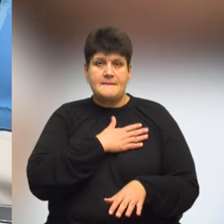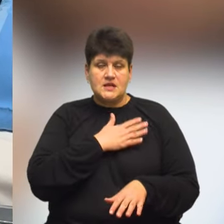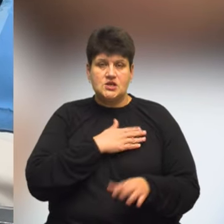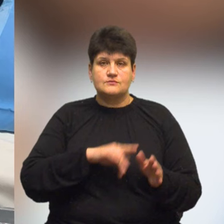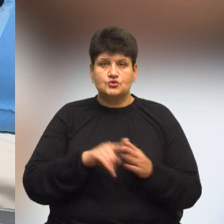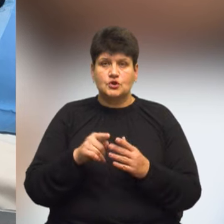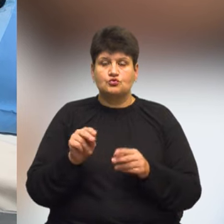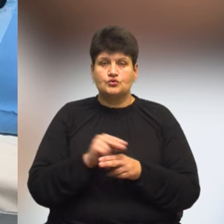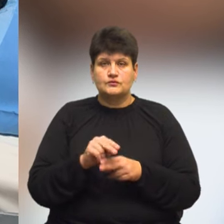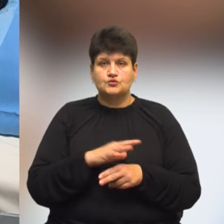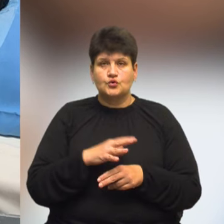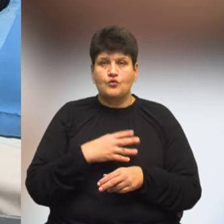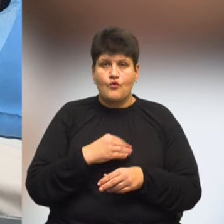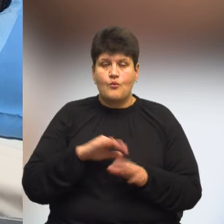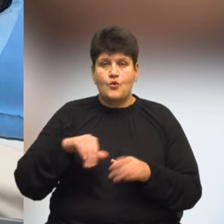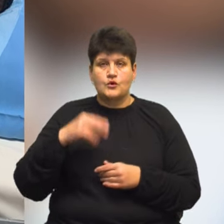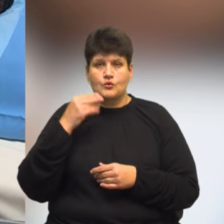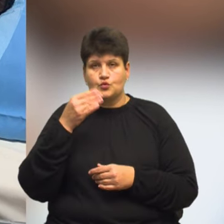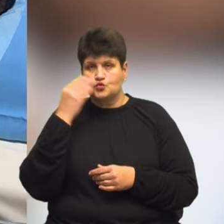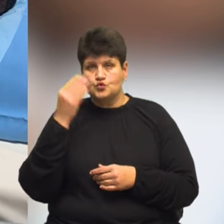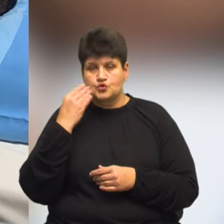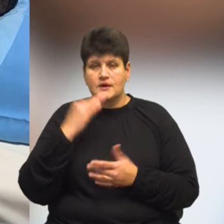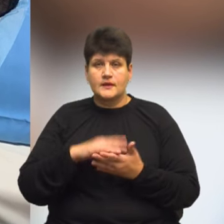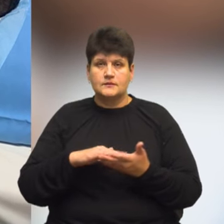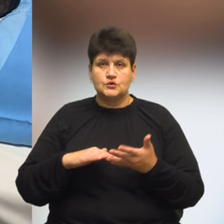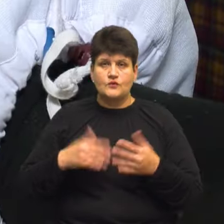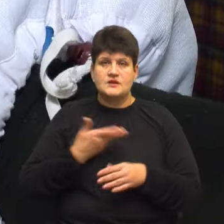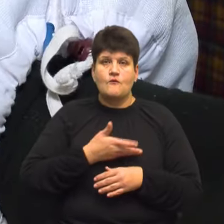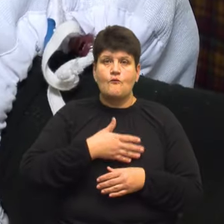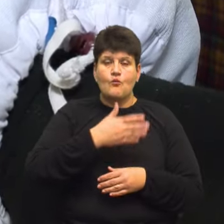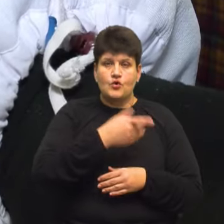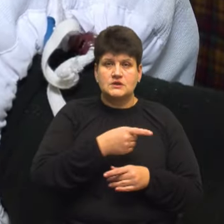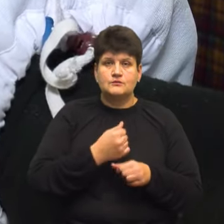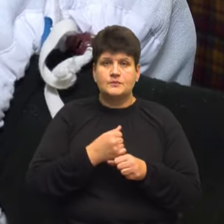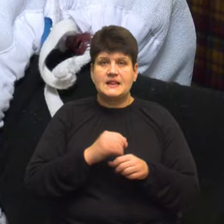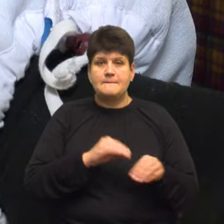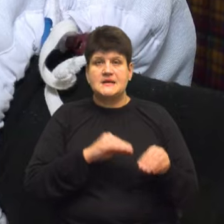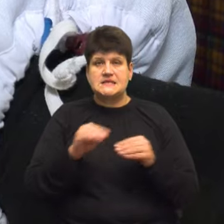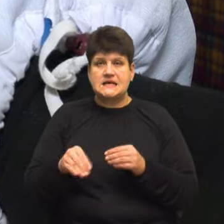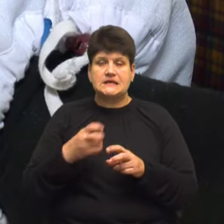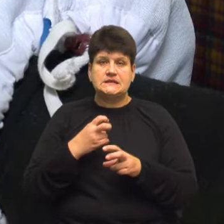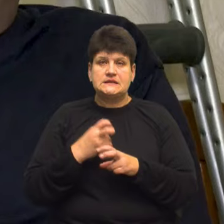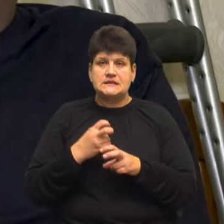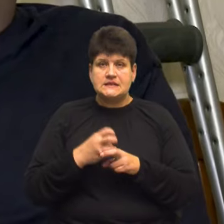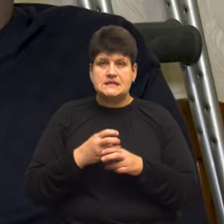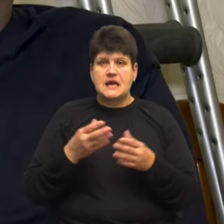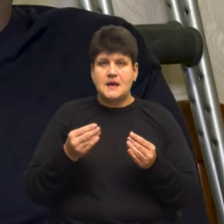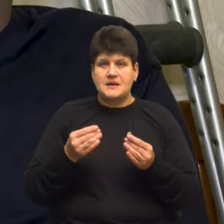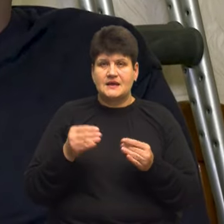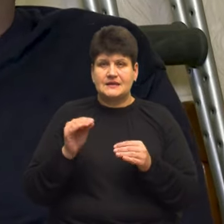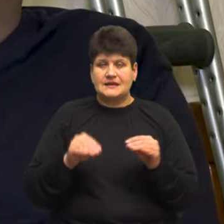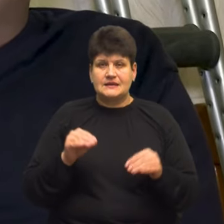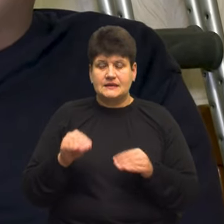лікувався у Львові, потім в Ужгороді. Далі лікування продовжили в Польщі. Там зробили пересадку кістки та м'яких тканин на нозі. Після Польщі